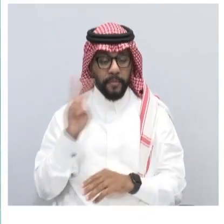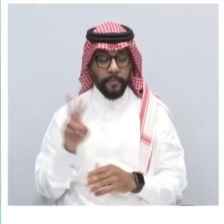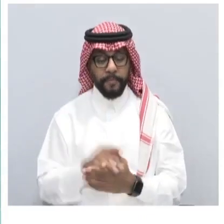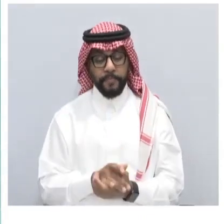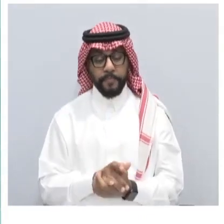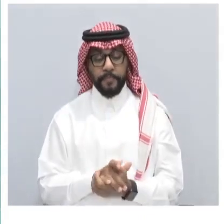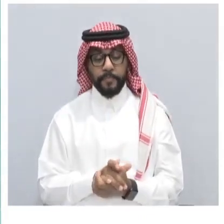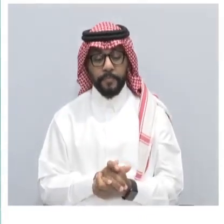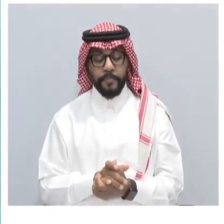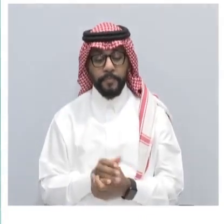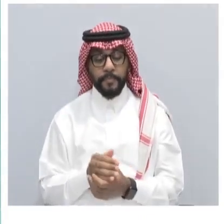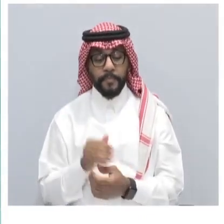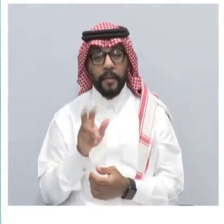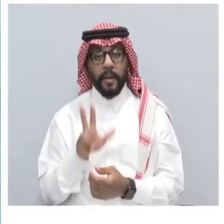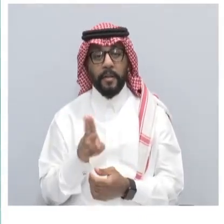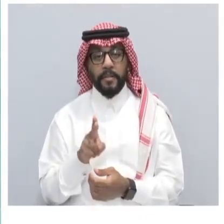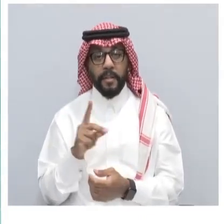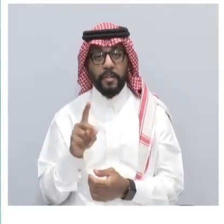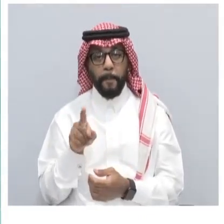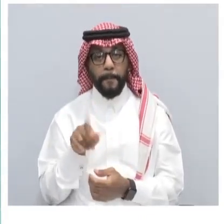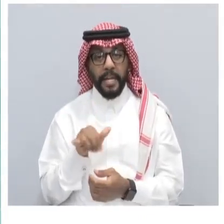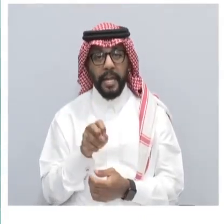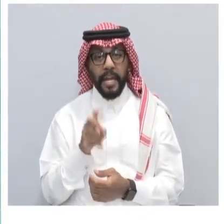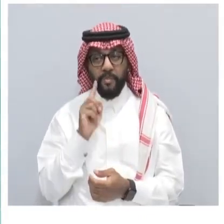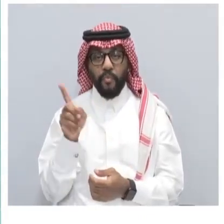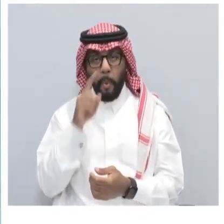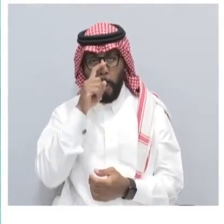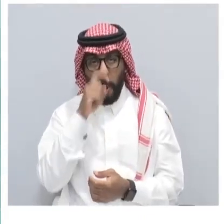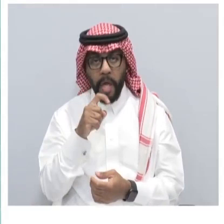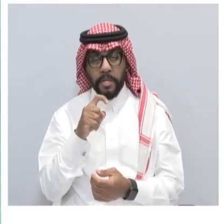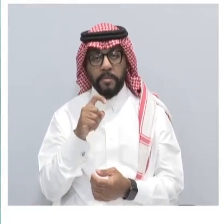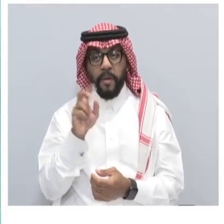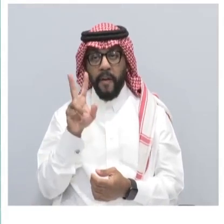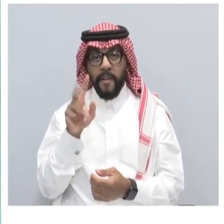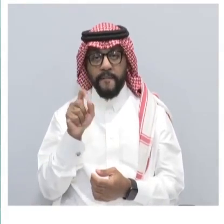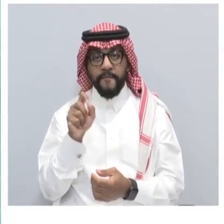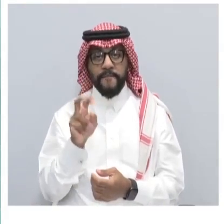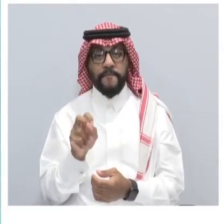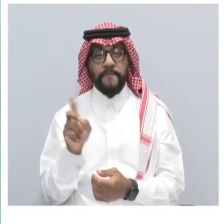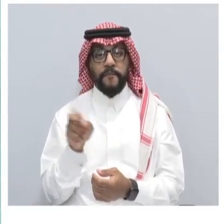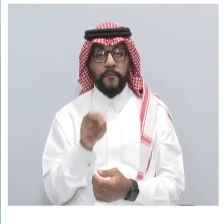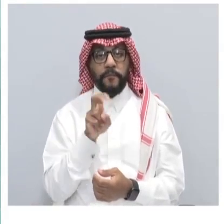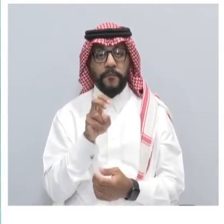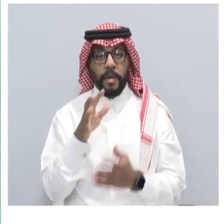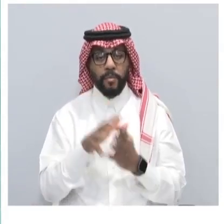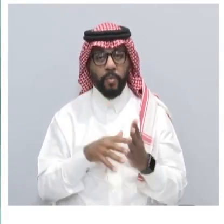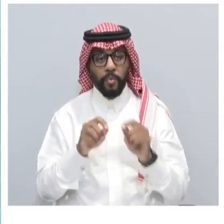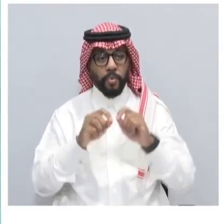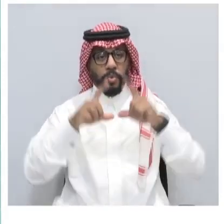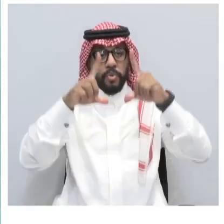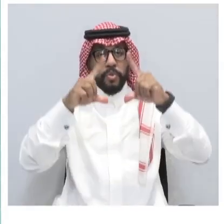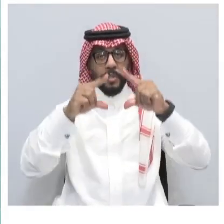النص وبعد النص نلاحظ نزول هذه فقره بشكل كامل عند زياده المسافه